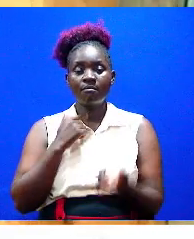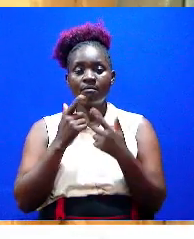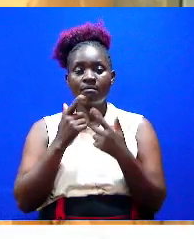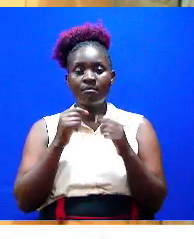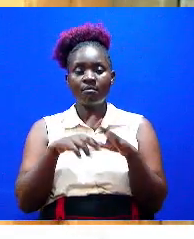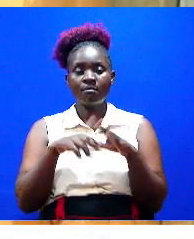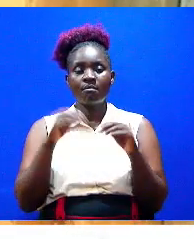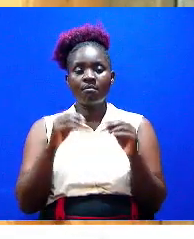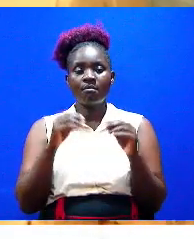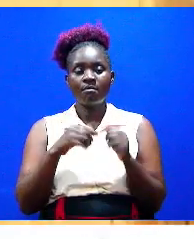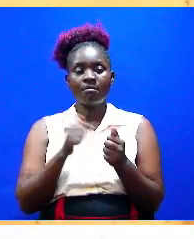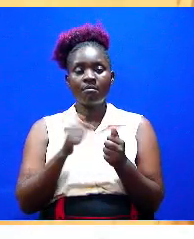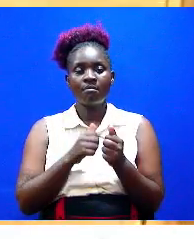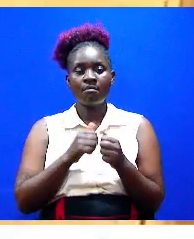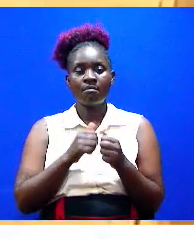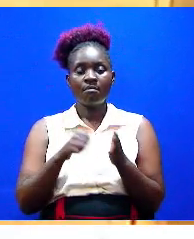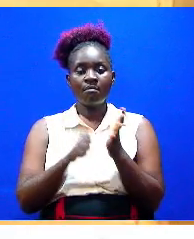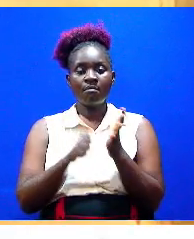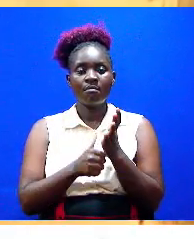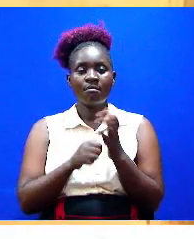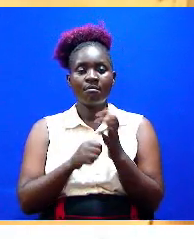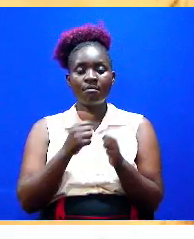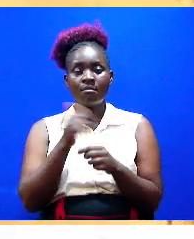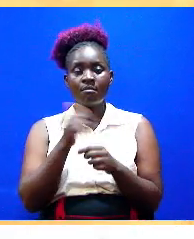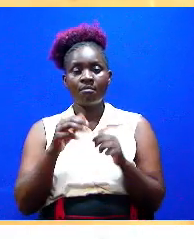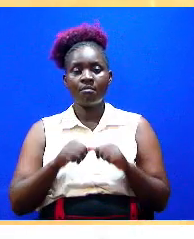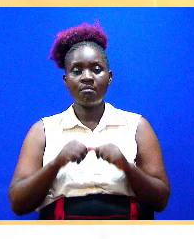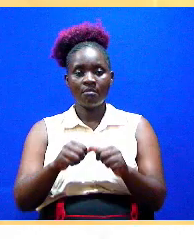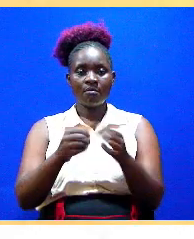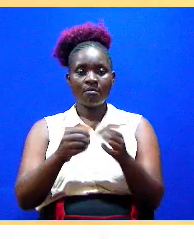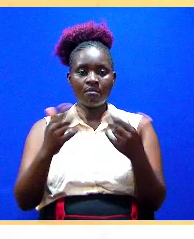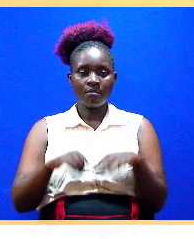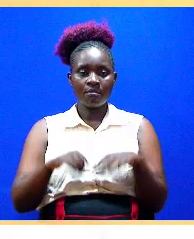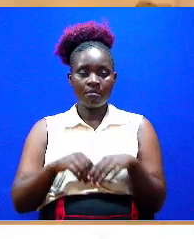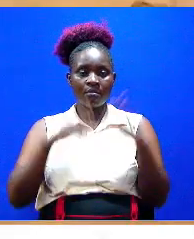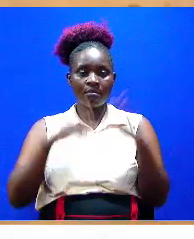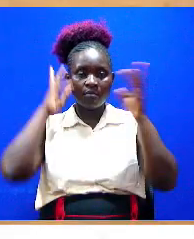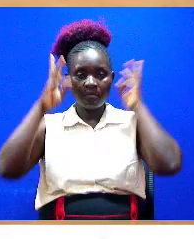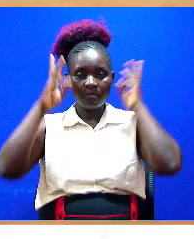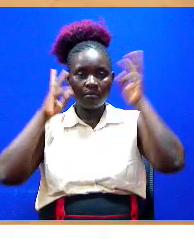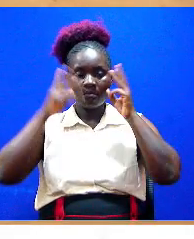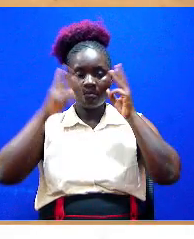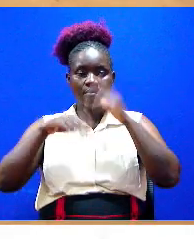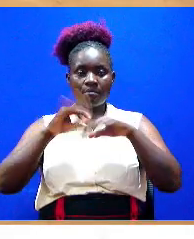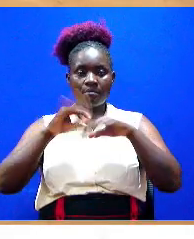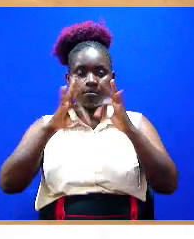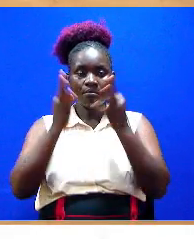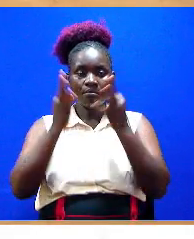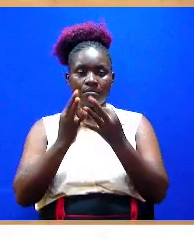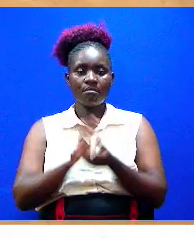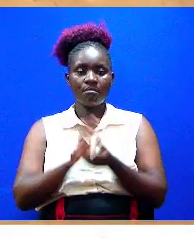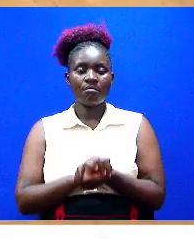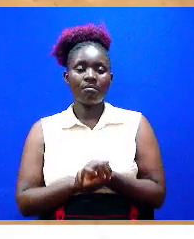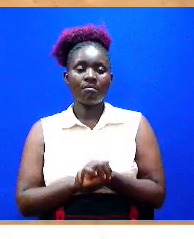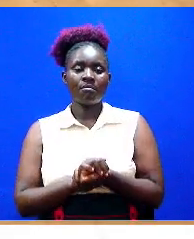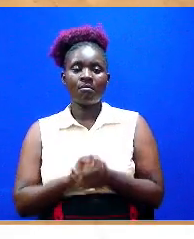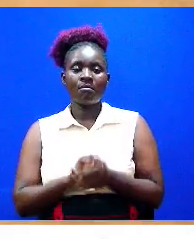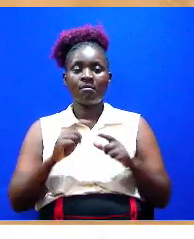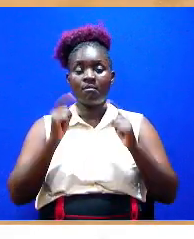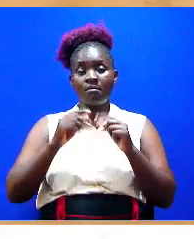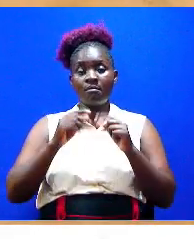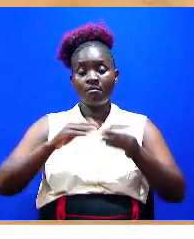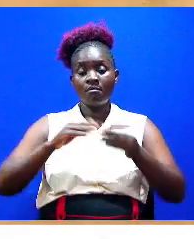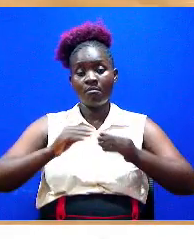bugwenya kuba sinyirwe nabona niko kagendete koleta umuyicano munena senkeje igam ngo banorero bore mayiguru